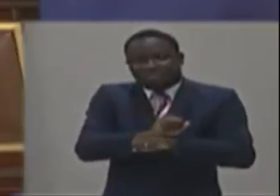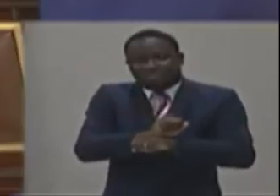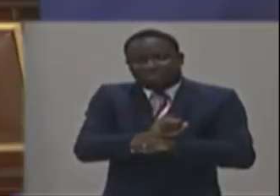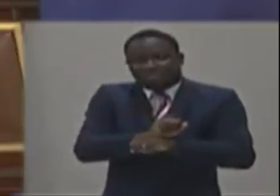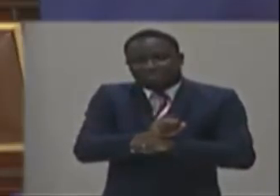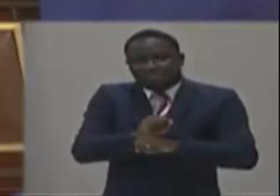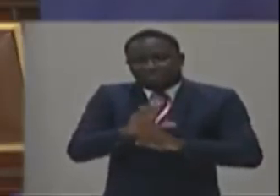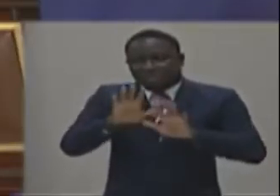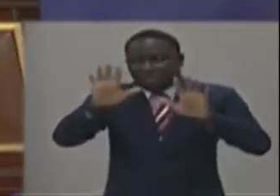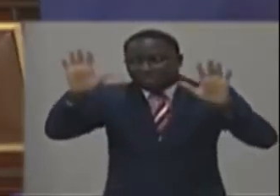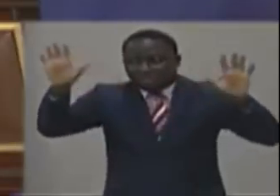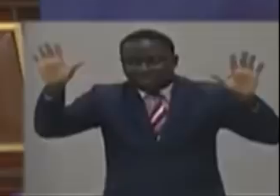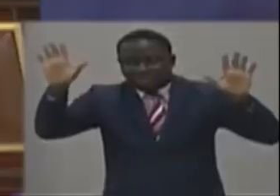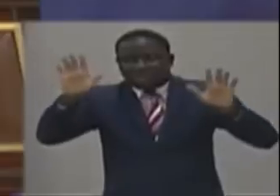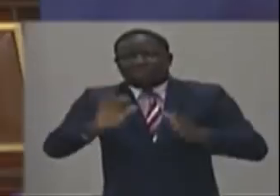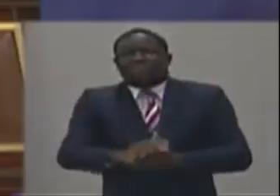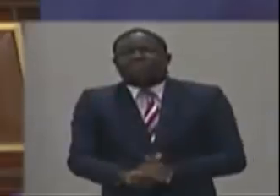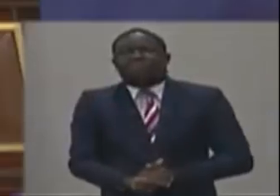en détail.